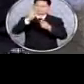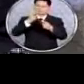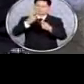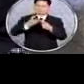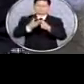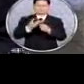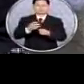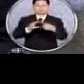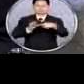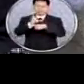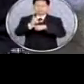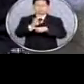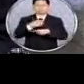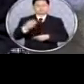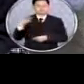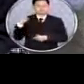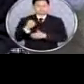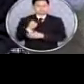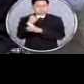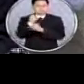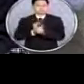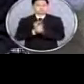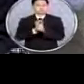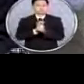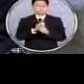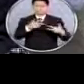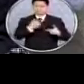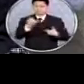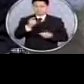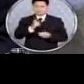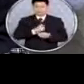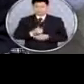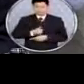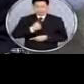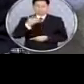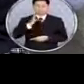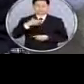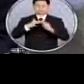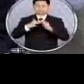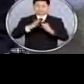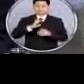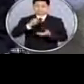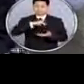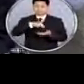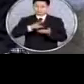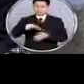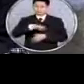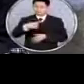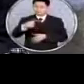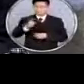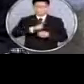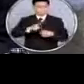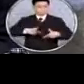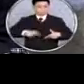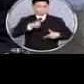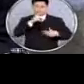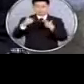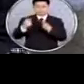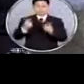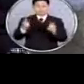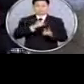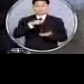示80%的人民都支持蔡主席。我敢说不统、不独、不武，你敢不敢说同样的话，尤其是